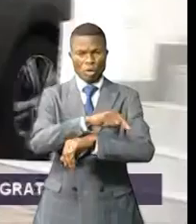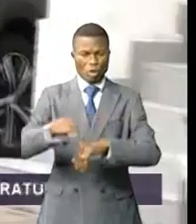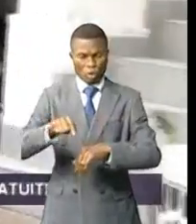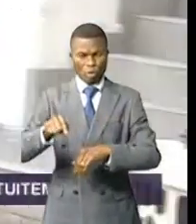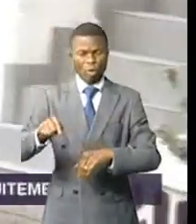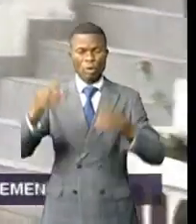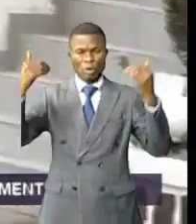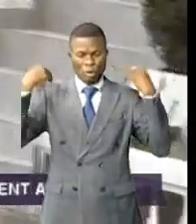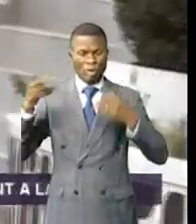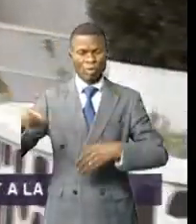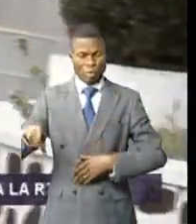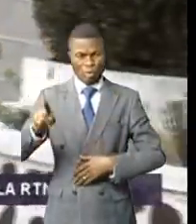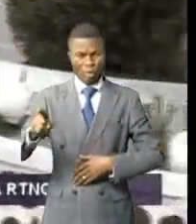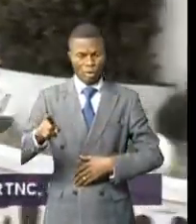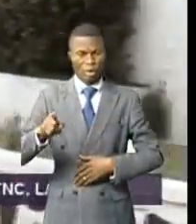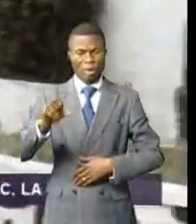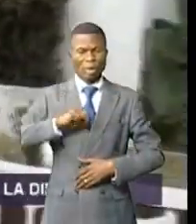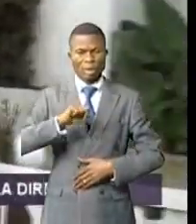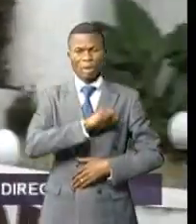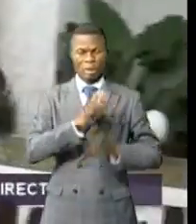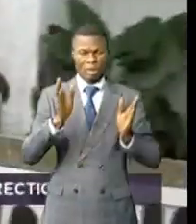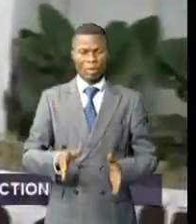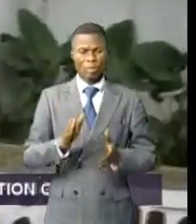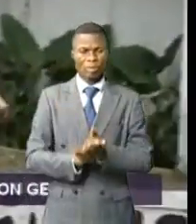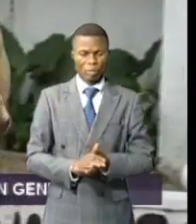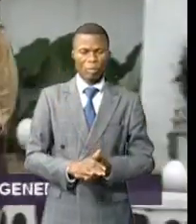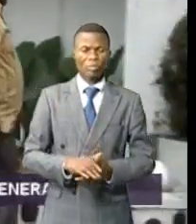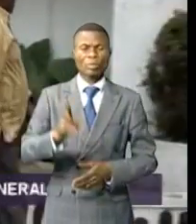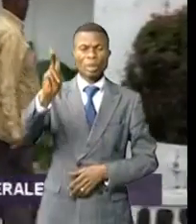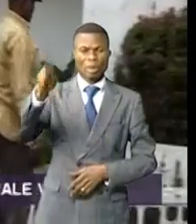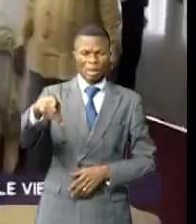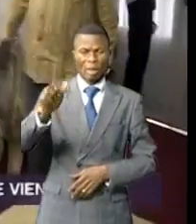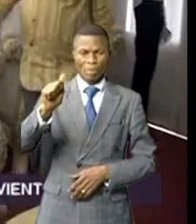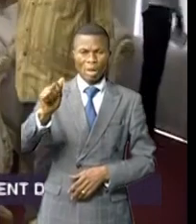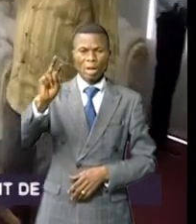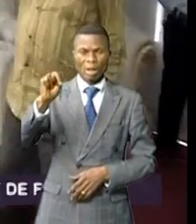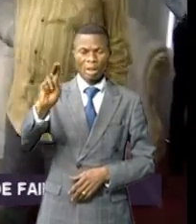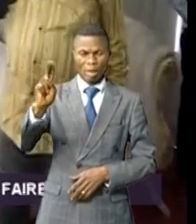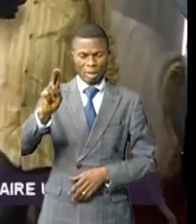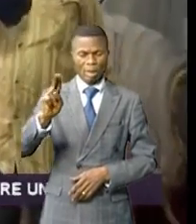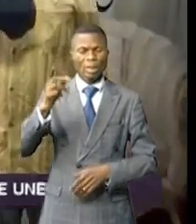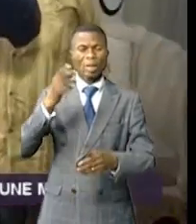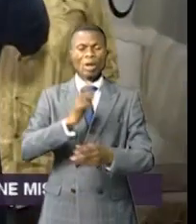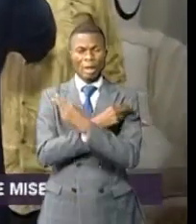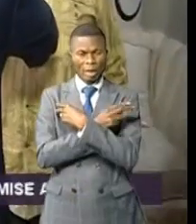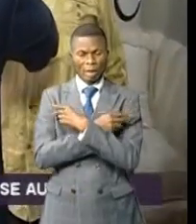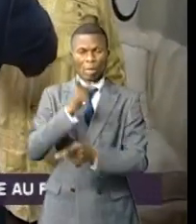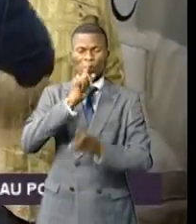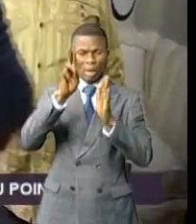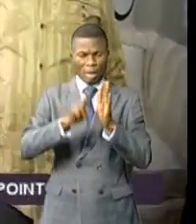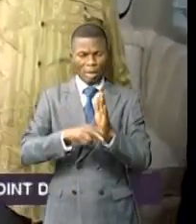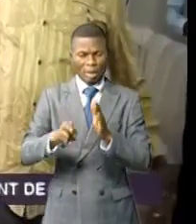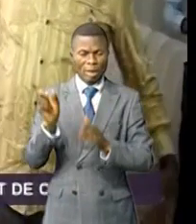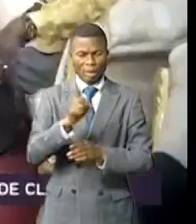officielle de l'autorité provinciale, le sénateur Pamphile Badou Wabadou, dit chez Tonton, profite de ses vacances parlementaires